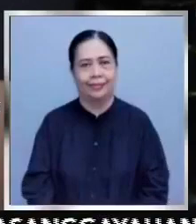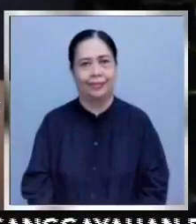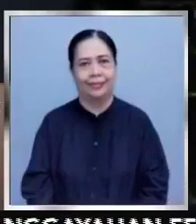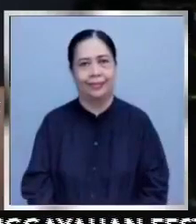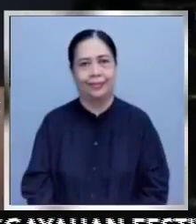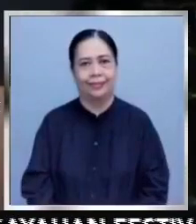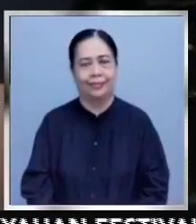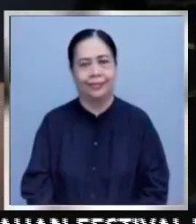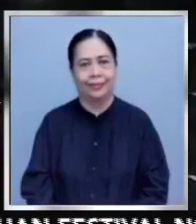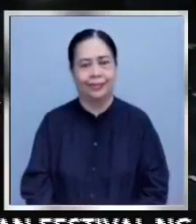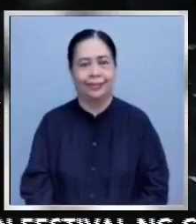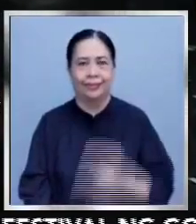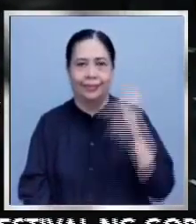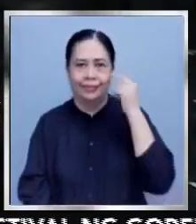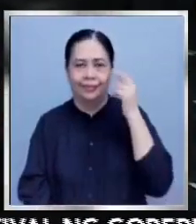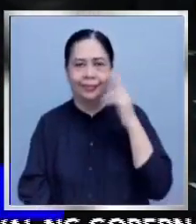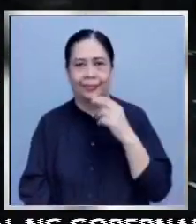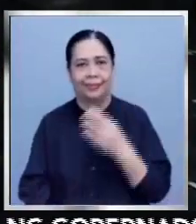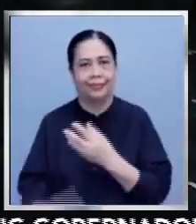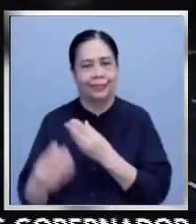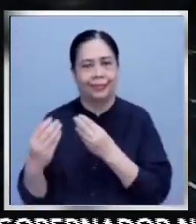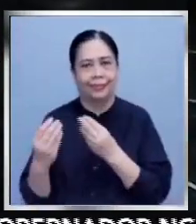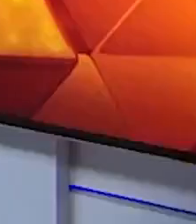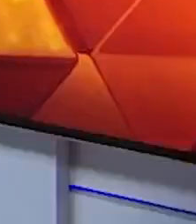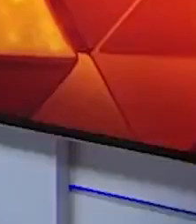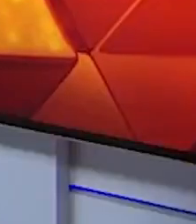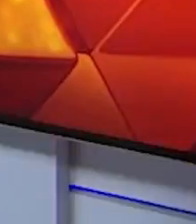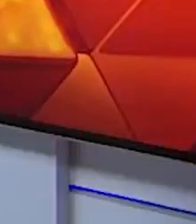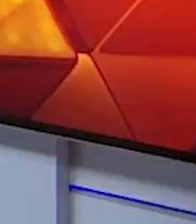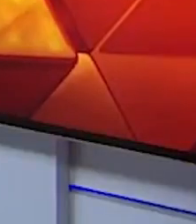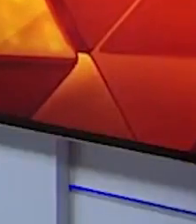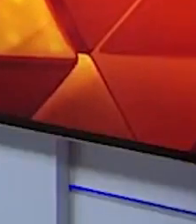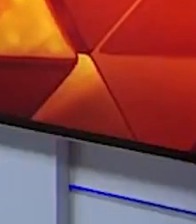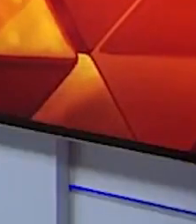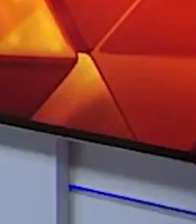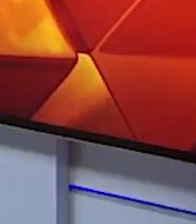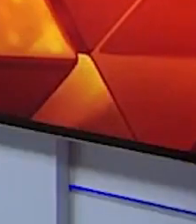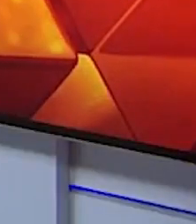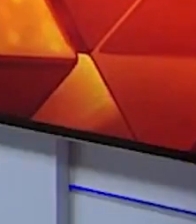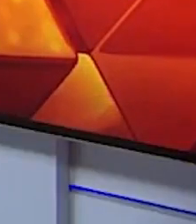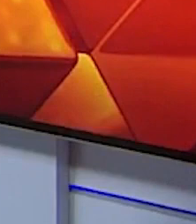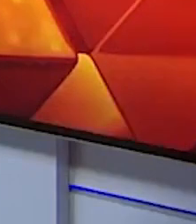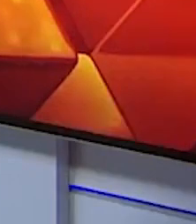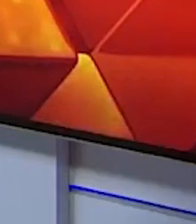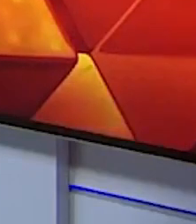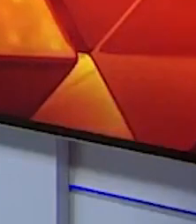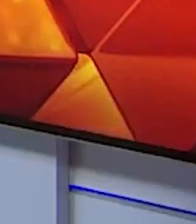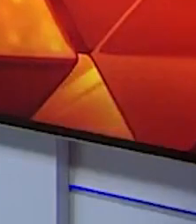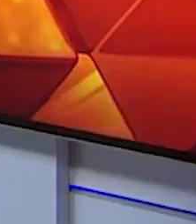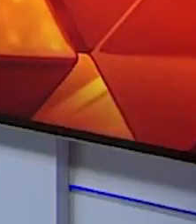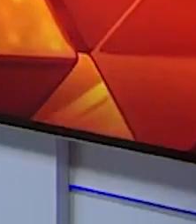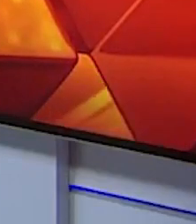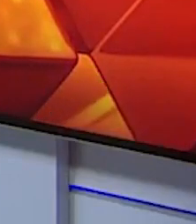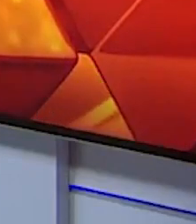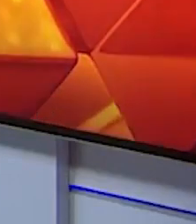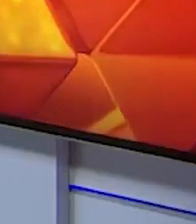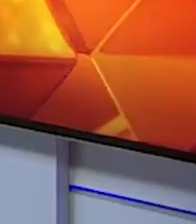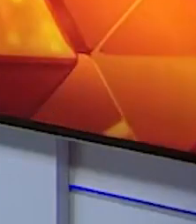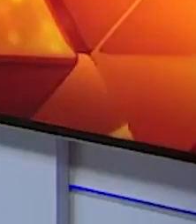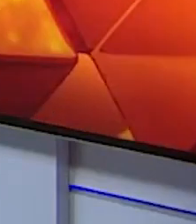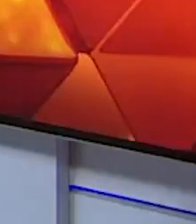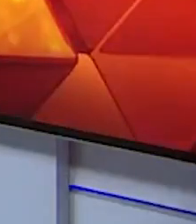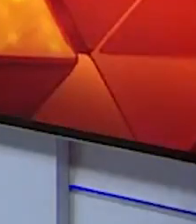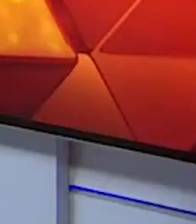Nelson Canlas, updated sa Showbiz Happenings. Para sa mas mahabang chikahan, visit and subscribe to GMA Integrated News